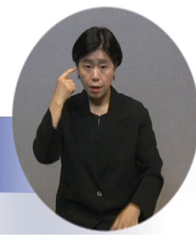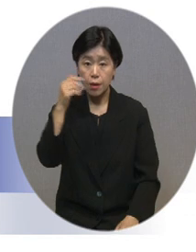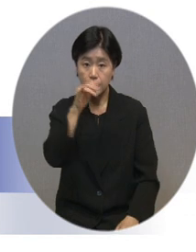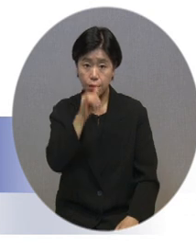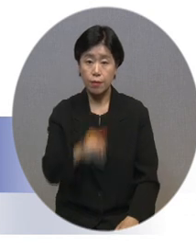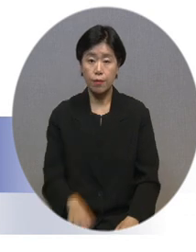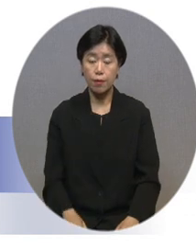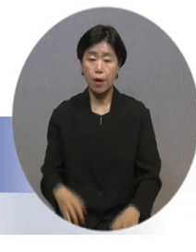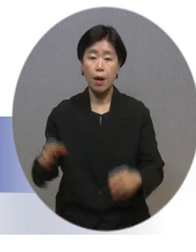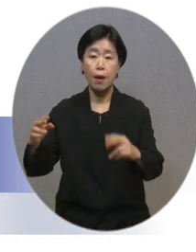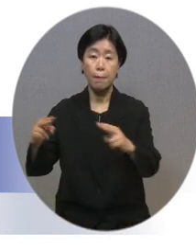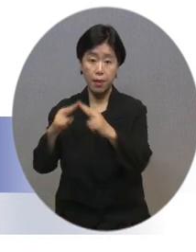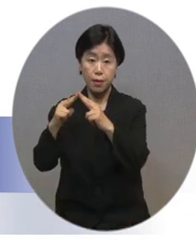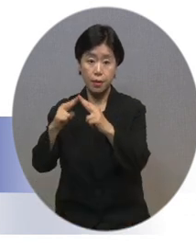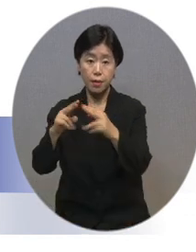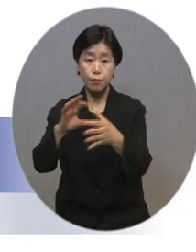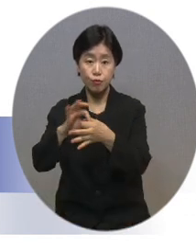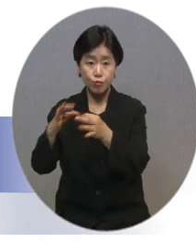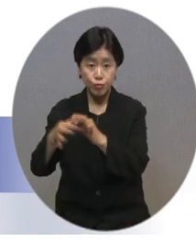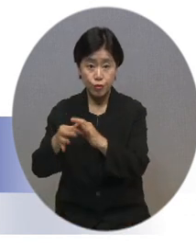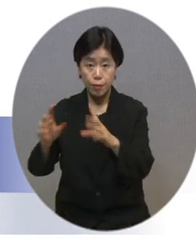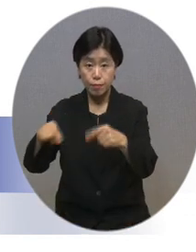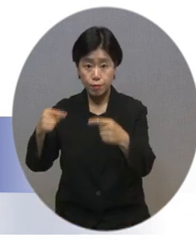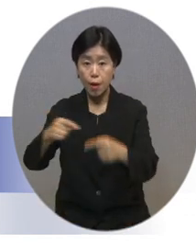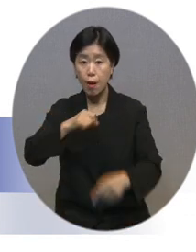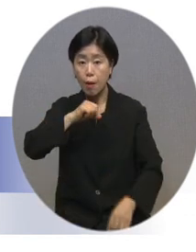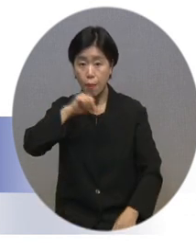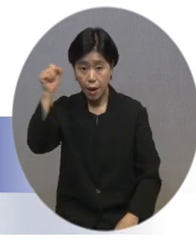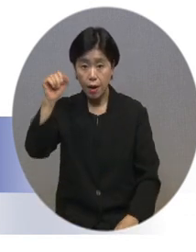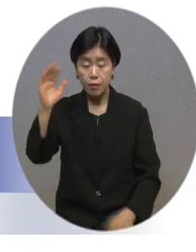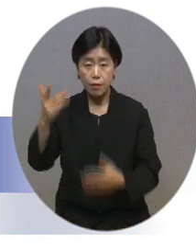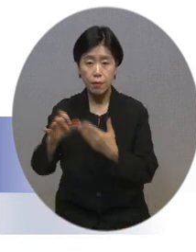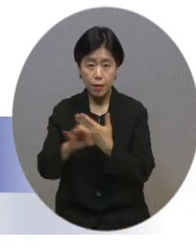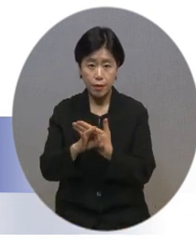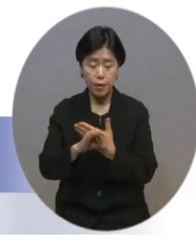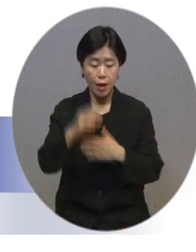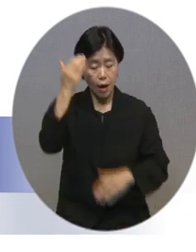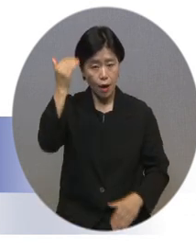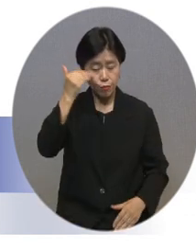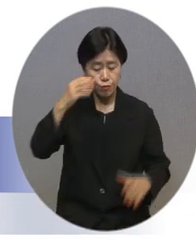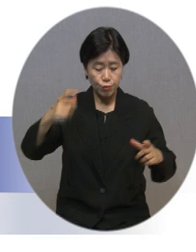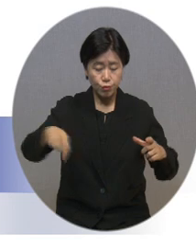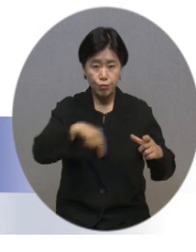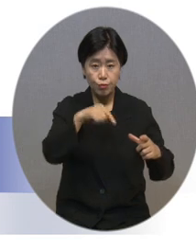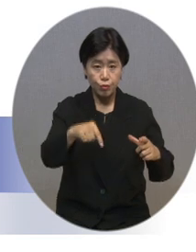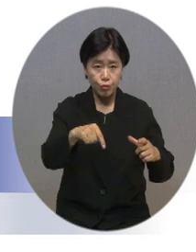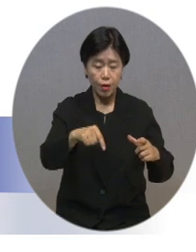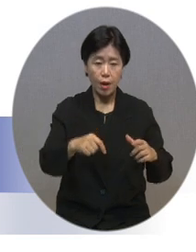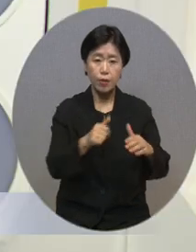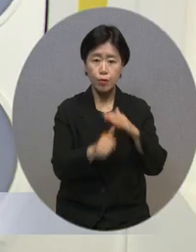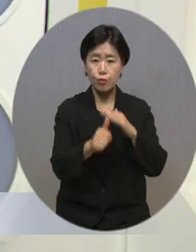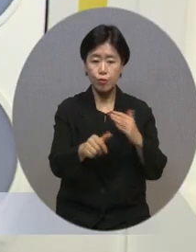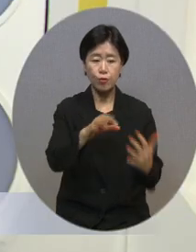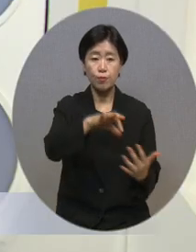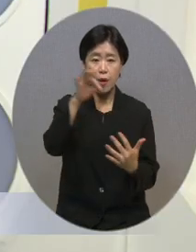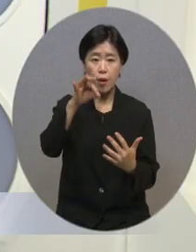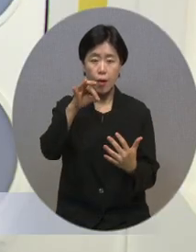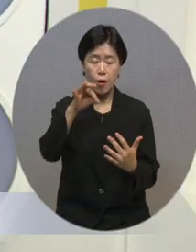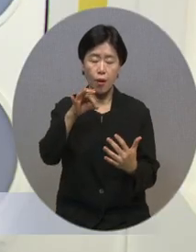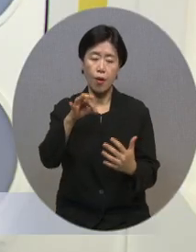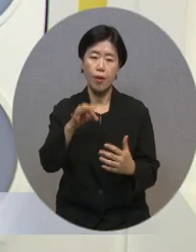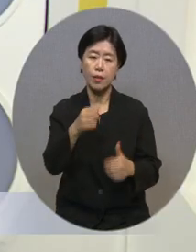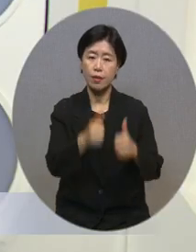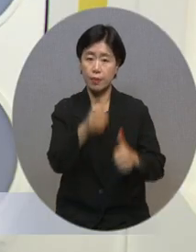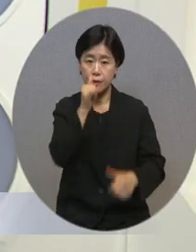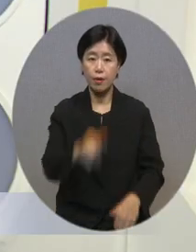파리 패럴림픽 출전권이 확보되면 국내 선발전은 오는 7월 2일 개최될 예정입니다 더 자세한 뉴스는